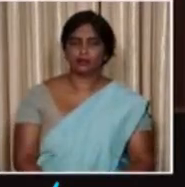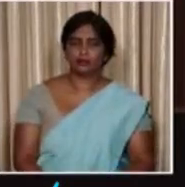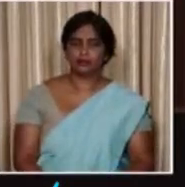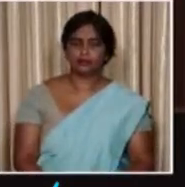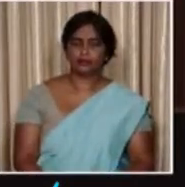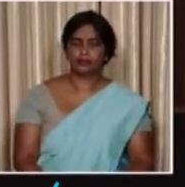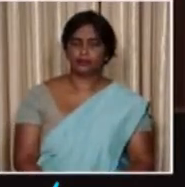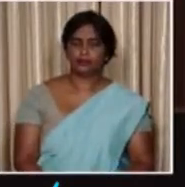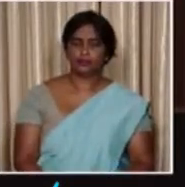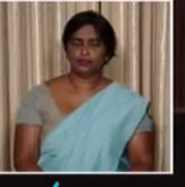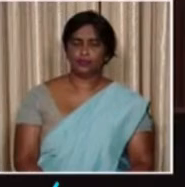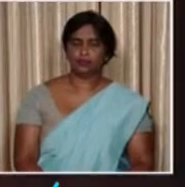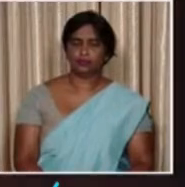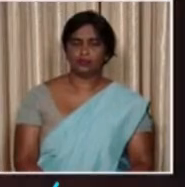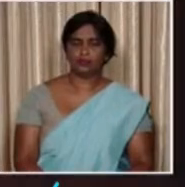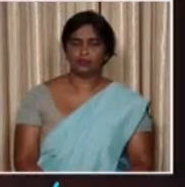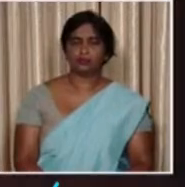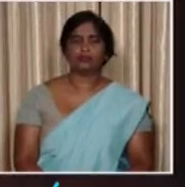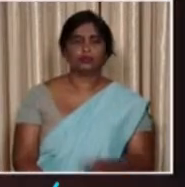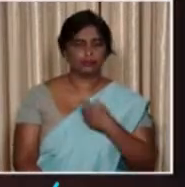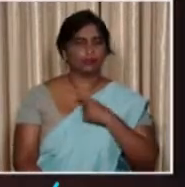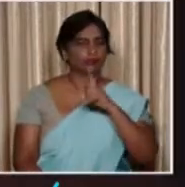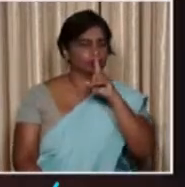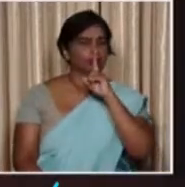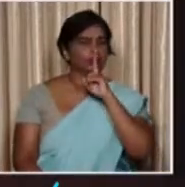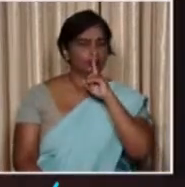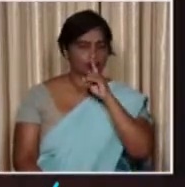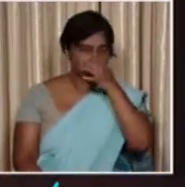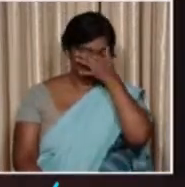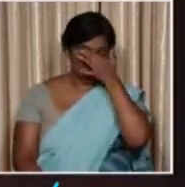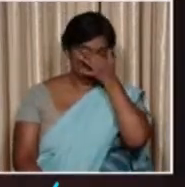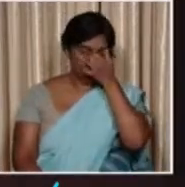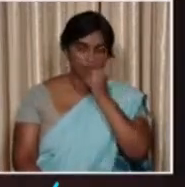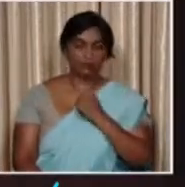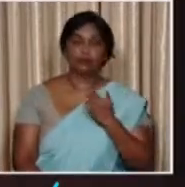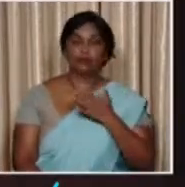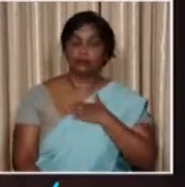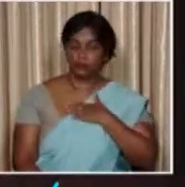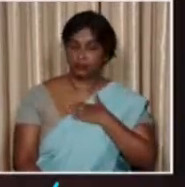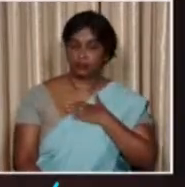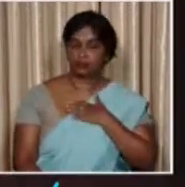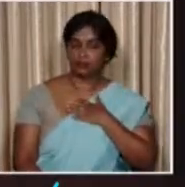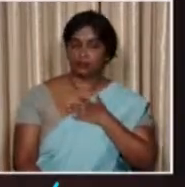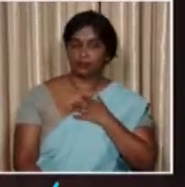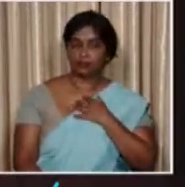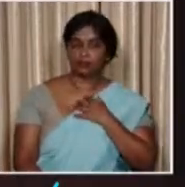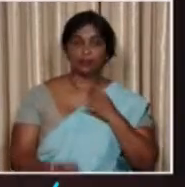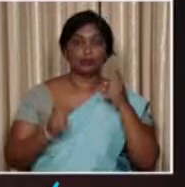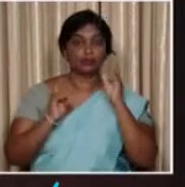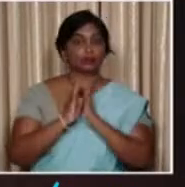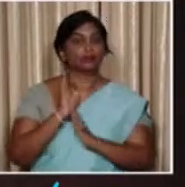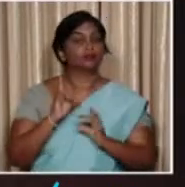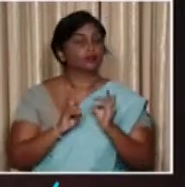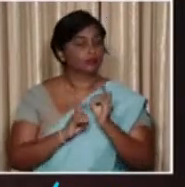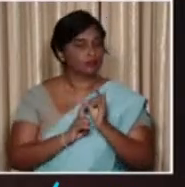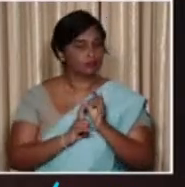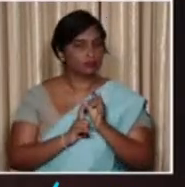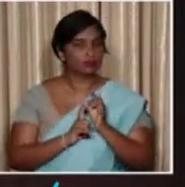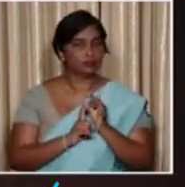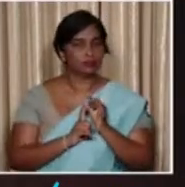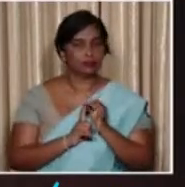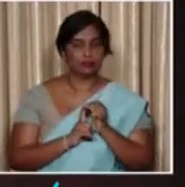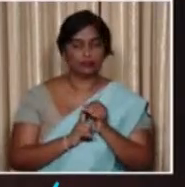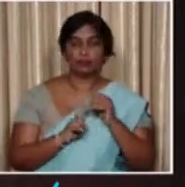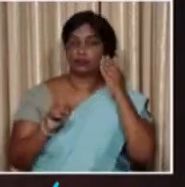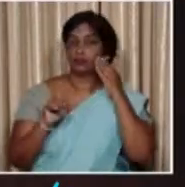එමතුමා. මම එක කාරණයක් මතු කරනවා. ඔව්. මම එක කාරණයක් මතු කරනවා. මම අපේ ක්‍රීඩා එමතුමා